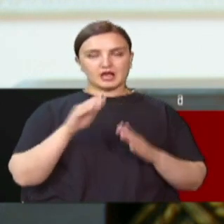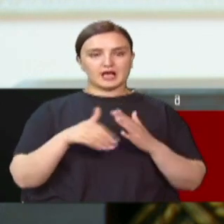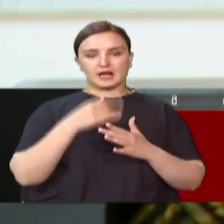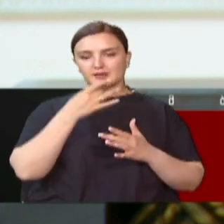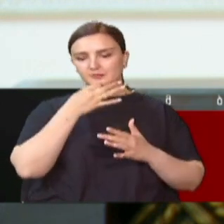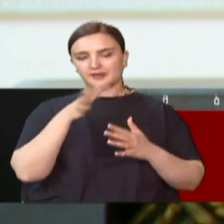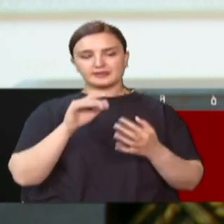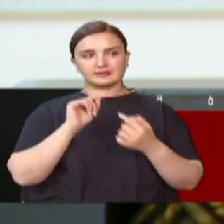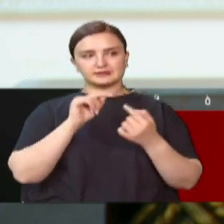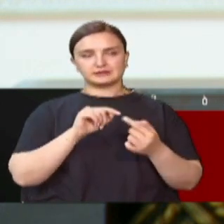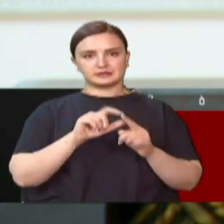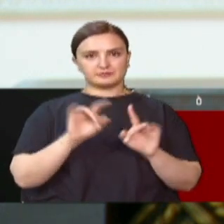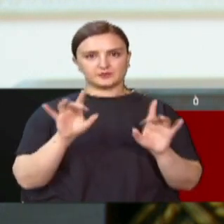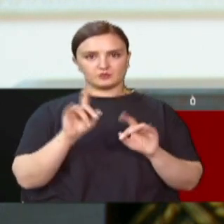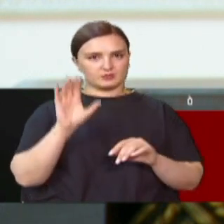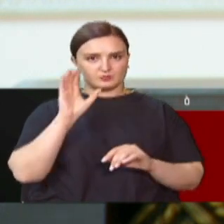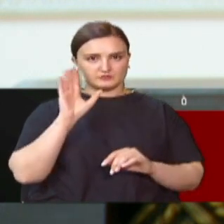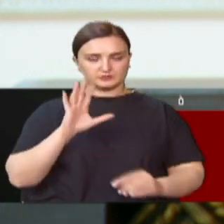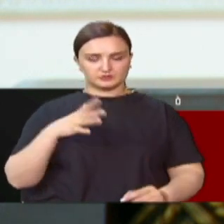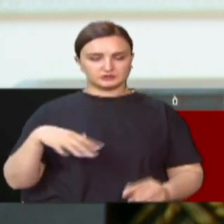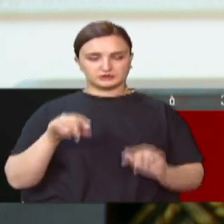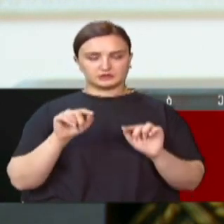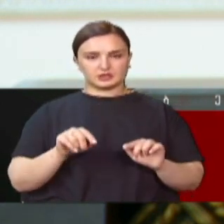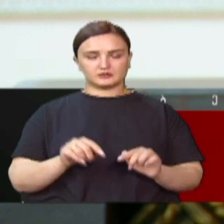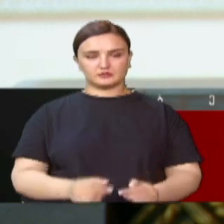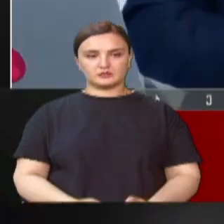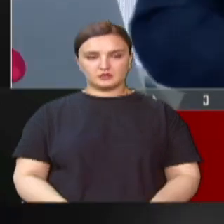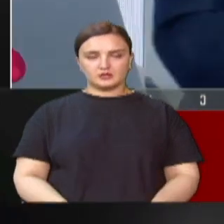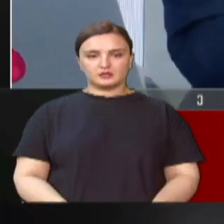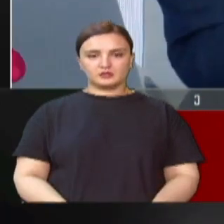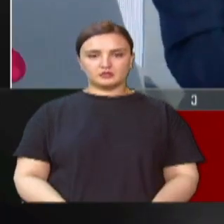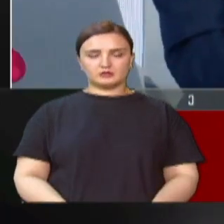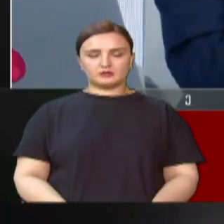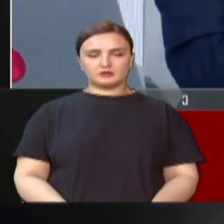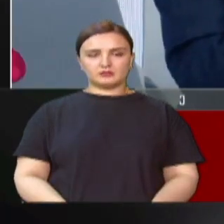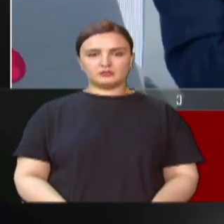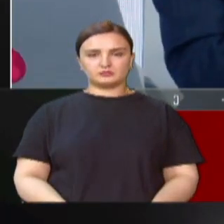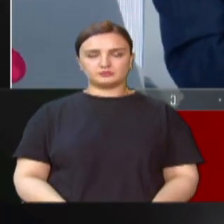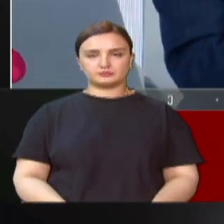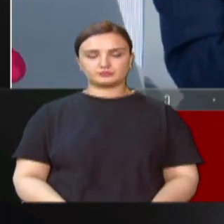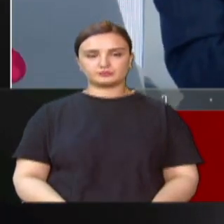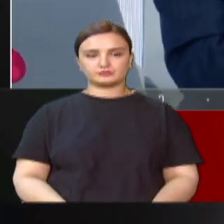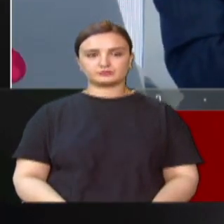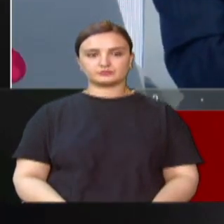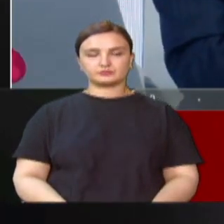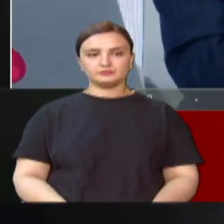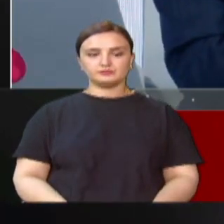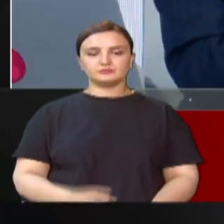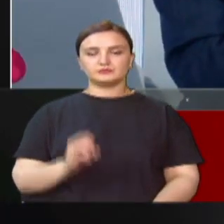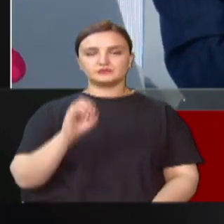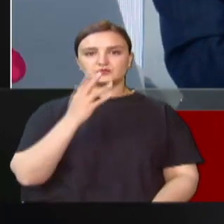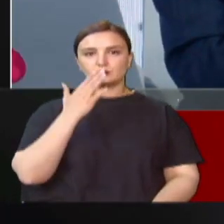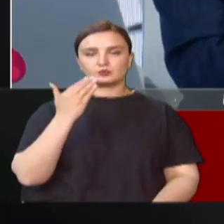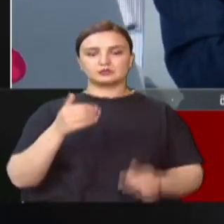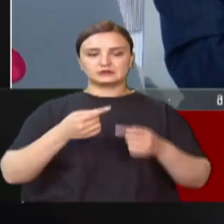მოვისმინოთ საქართველოს მისამართით გახმოვანებული. ბატონო გია, პრემიერ-მინისტრთან შეხვედრის შემდეგ პრაგმატული საბჭოს პრეზიდენტმა